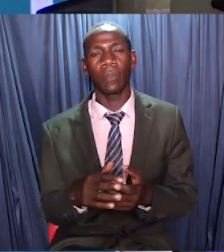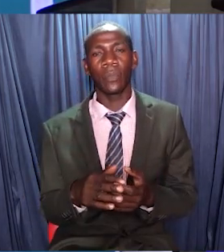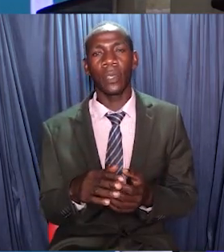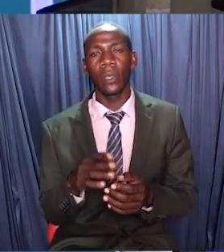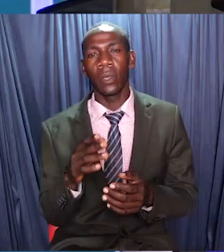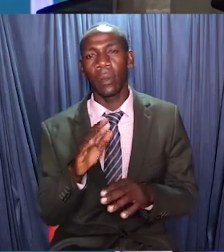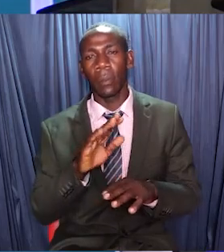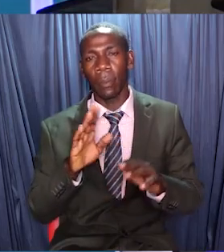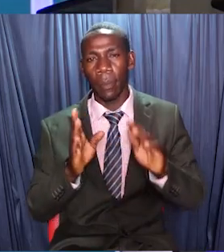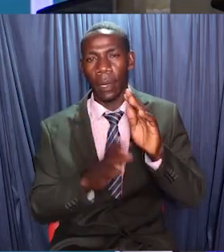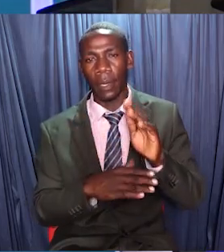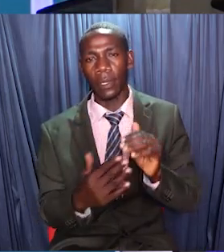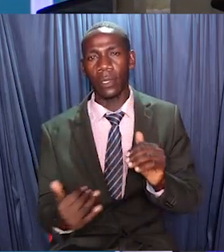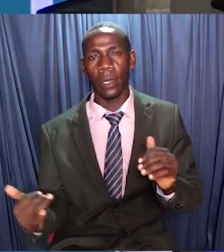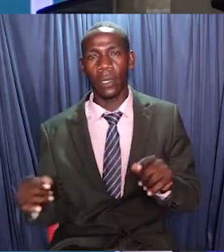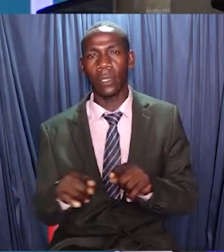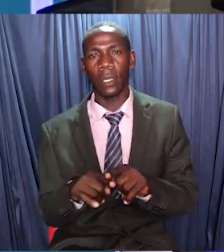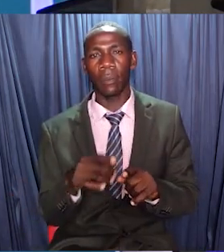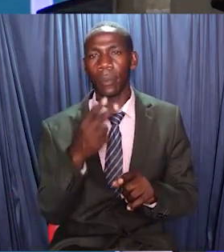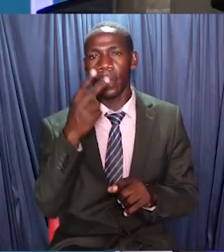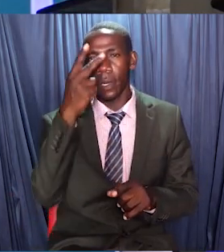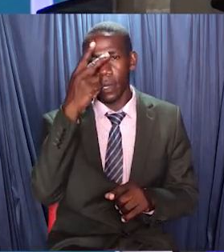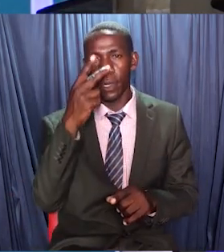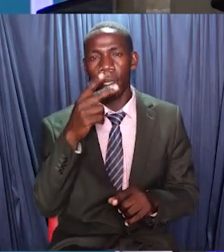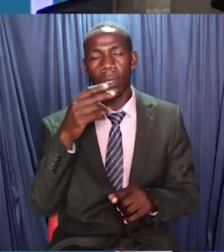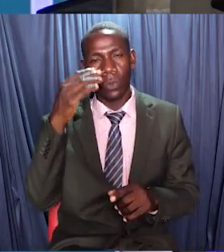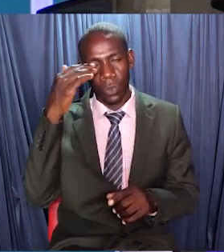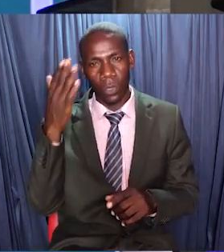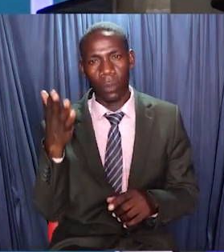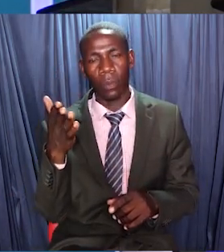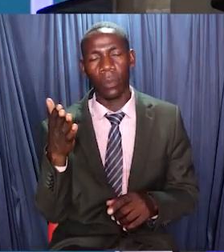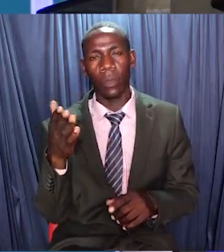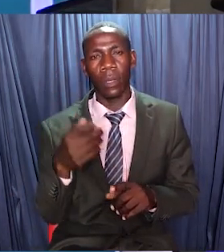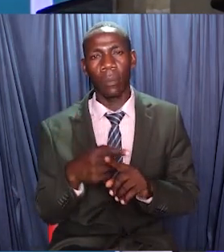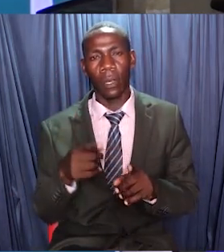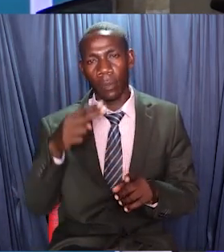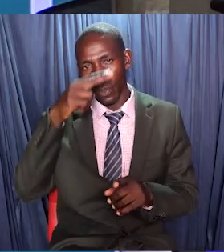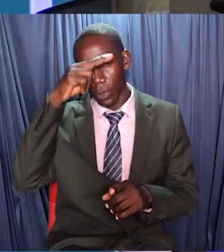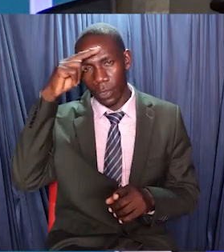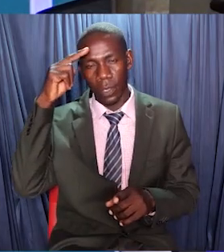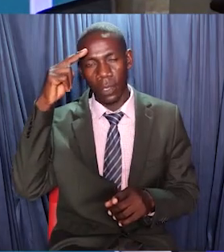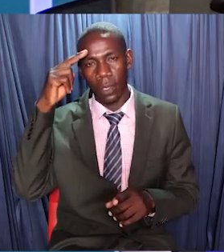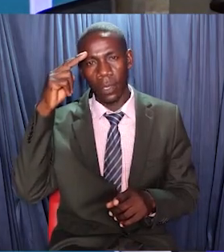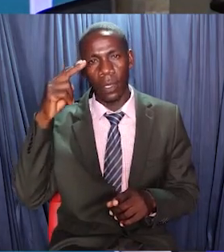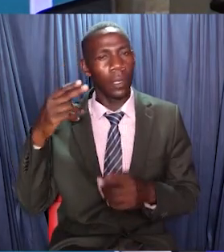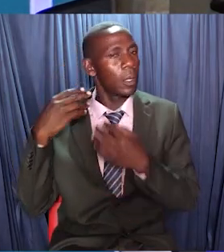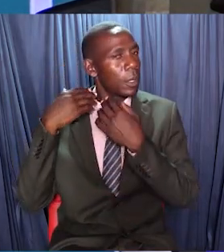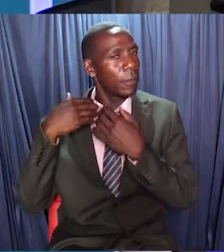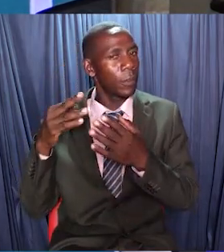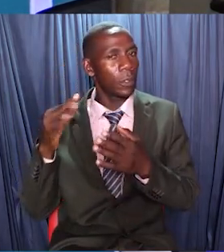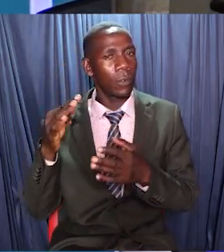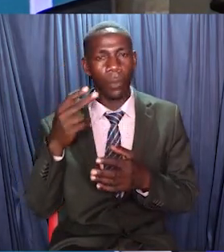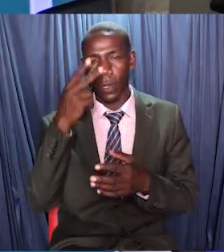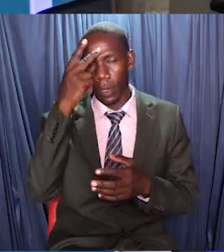wa haramu. A bastard child. Ni kama huyu mzazi. As if the parents. Simujui. I know him not. Lakini kwa sababu. But because. Ya kukataa ya mzazi.